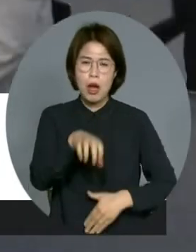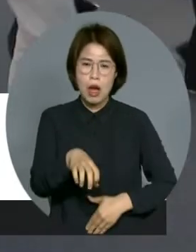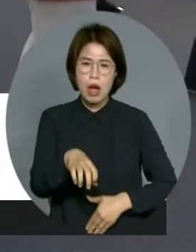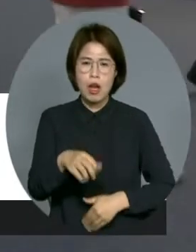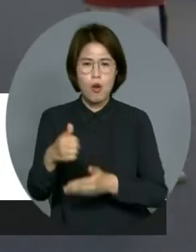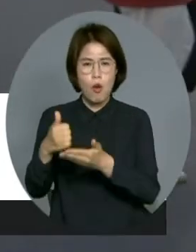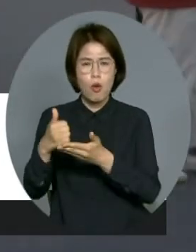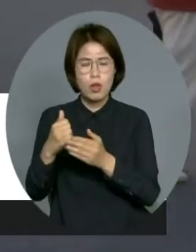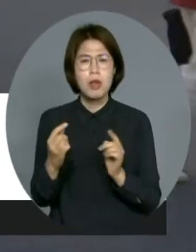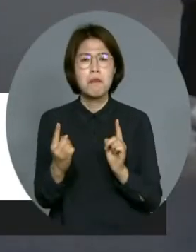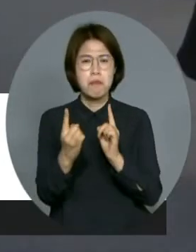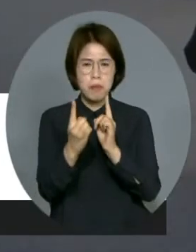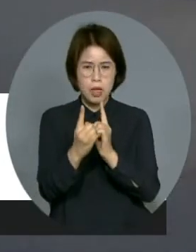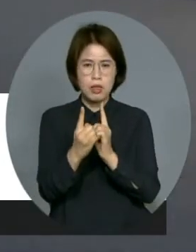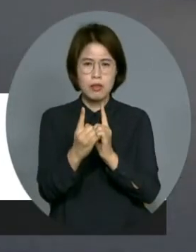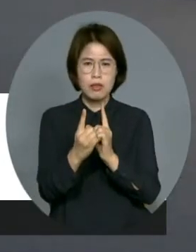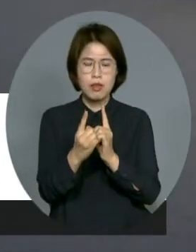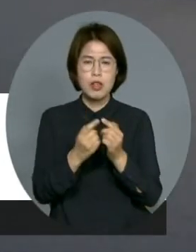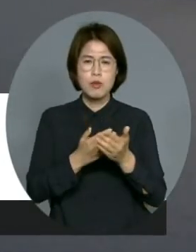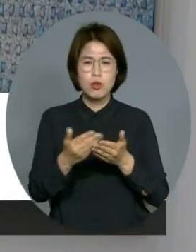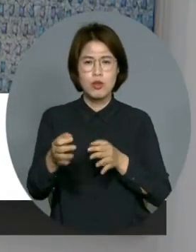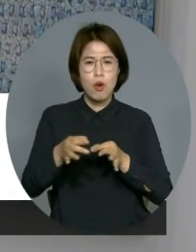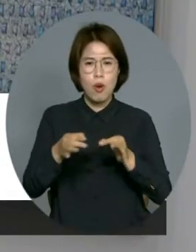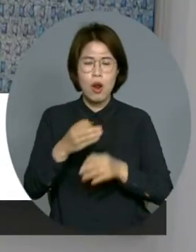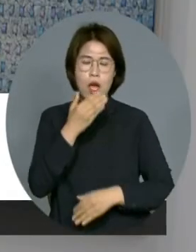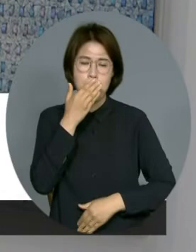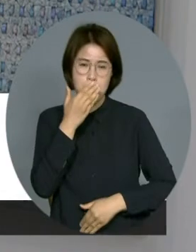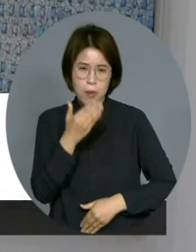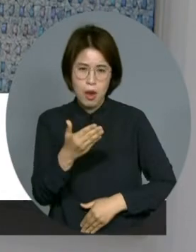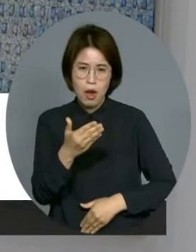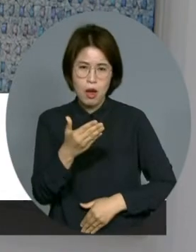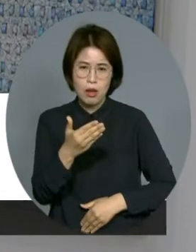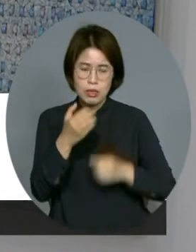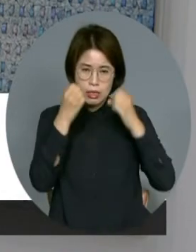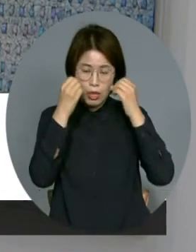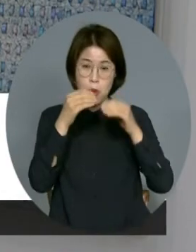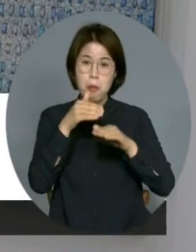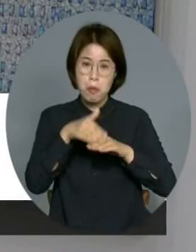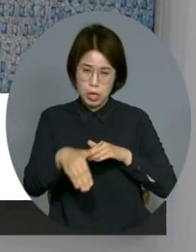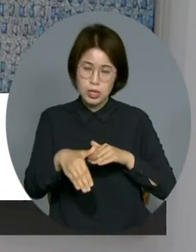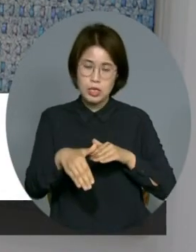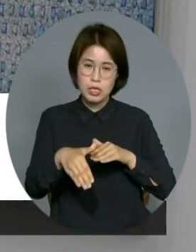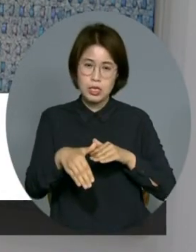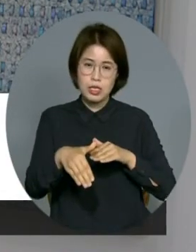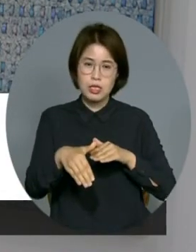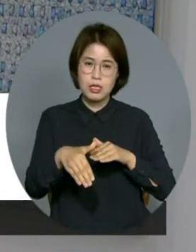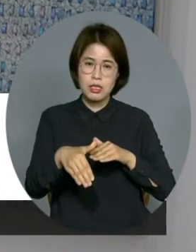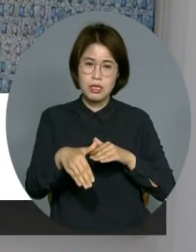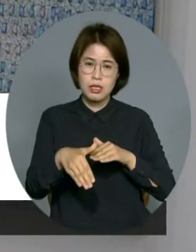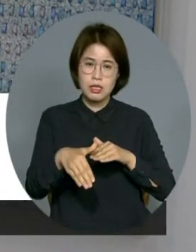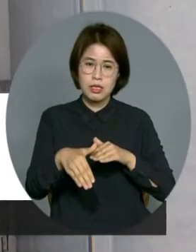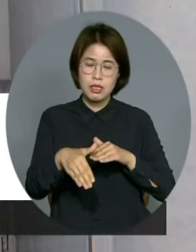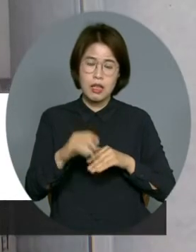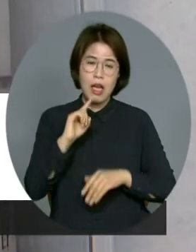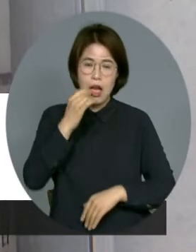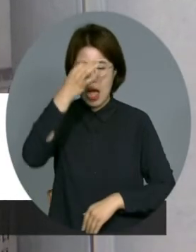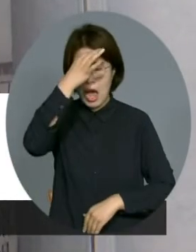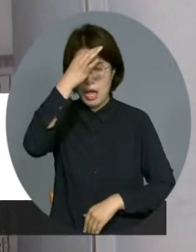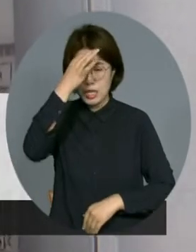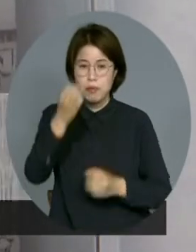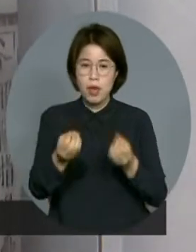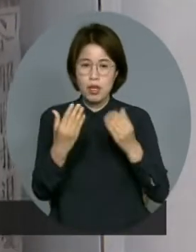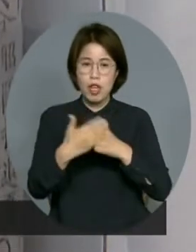만나서 합리적인 가격에 거리 않은 새로운 미술 거래 방식을 개척해 나갈 아트페어 대구 2022 년